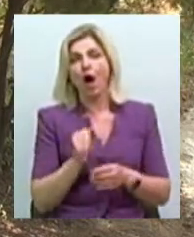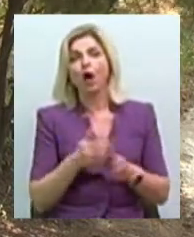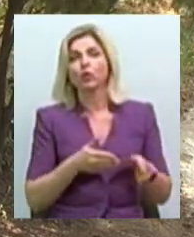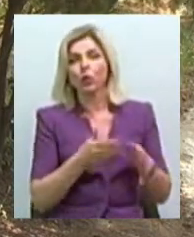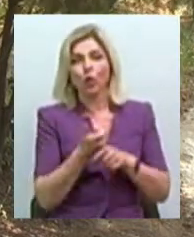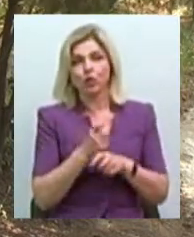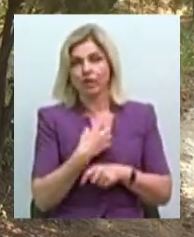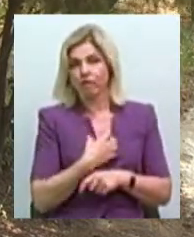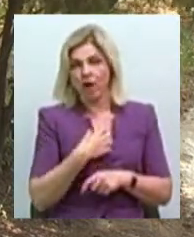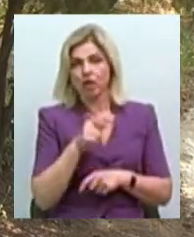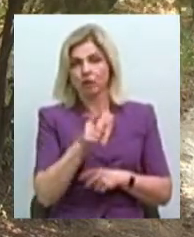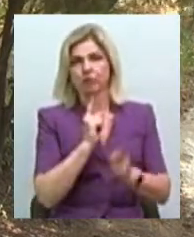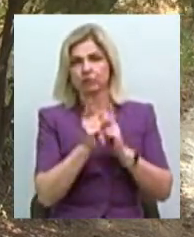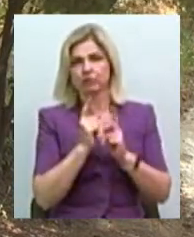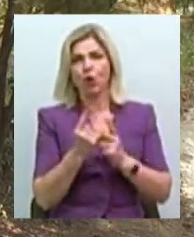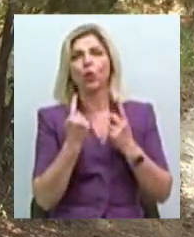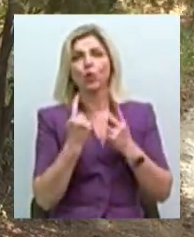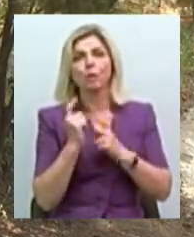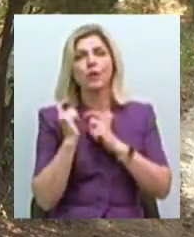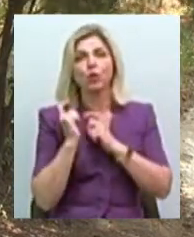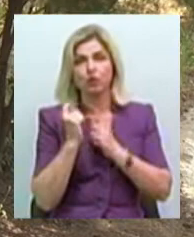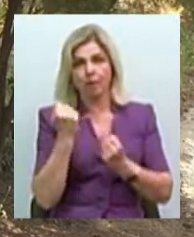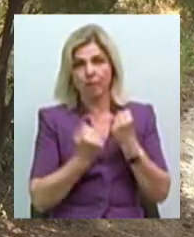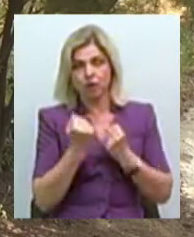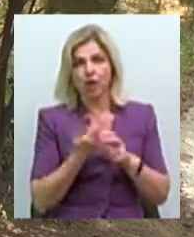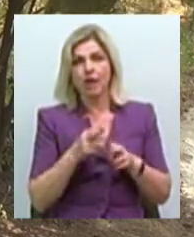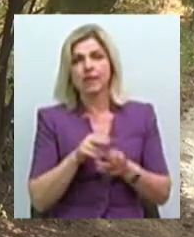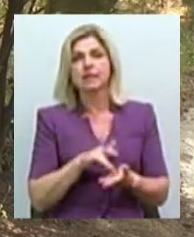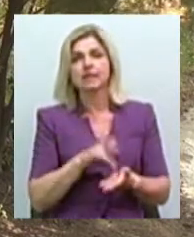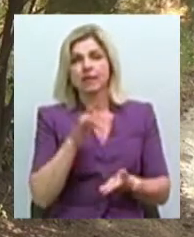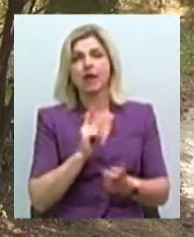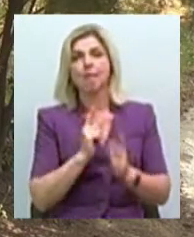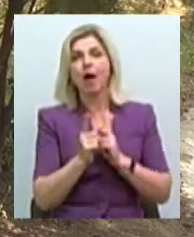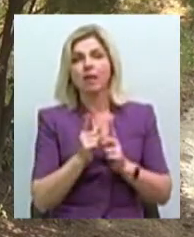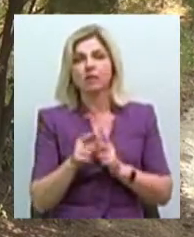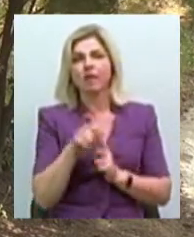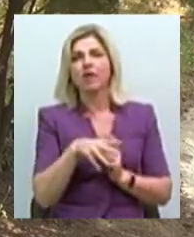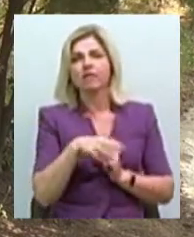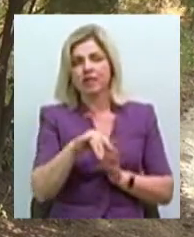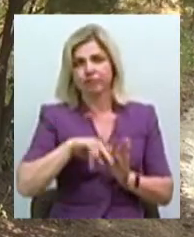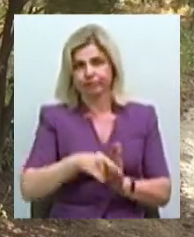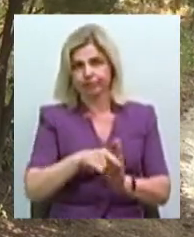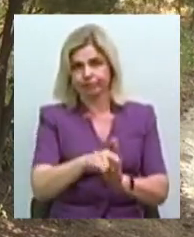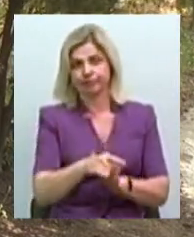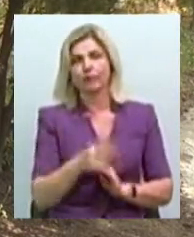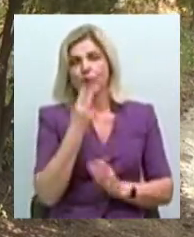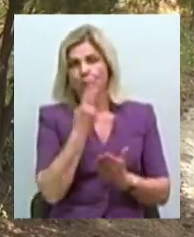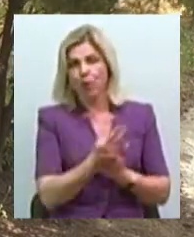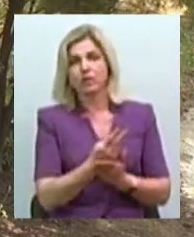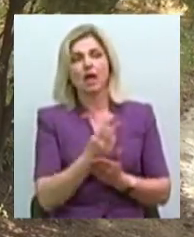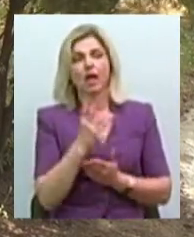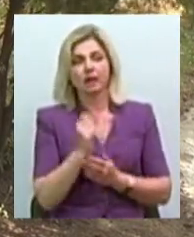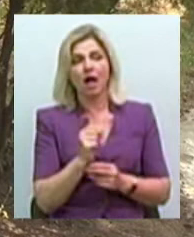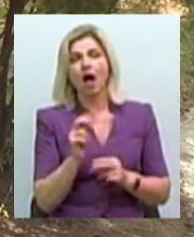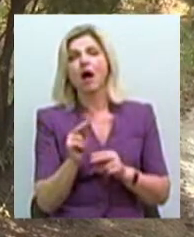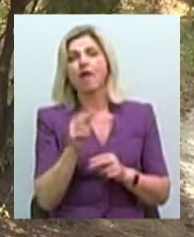проходять великовантажні авто та інші машини. Це одна з центральних магістралей. Вона вся у вибоїнах. Подивіться на дати проведення